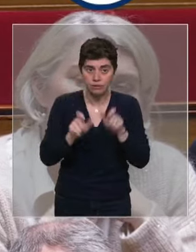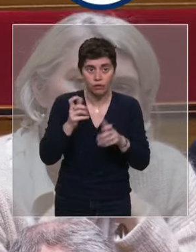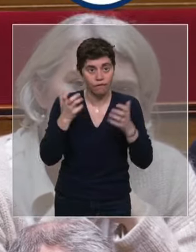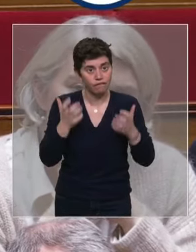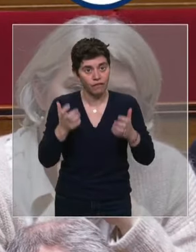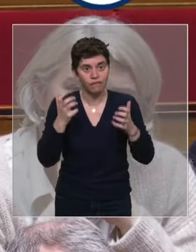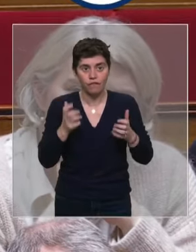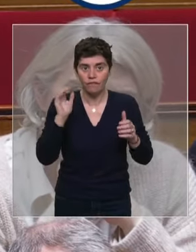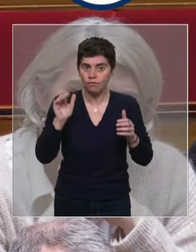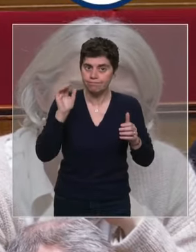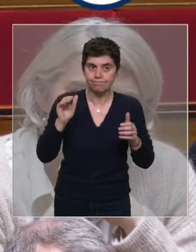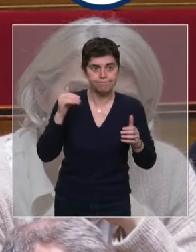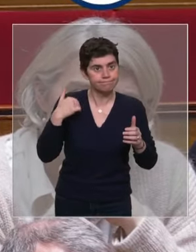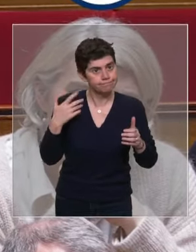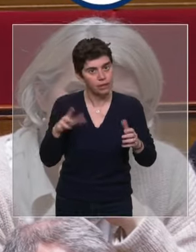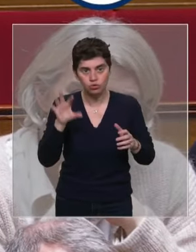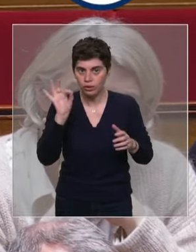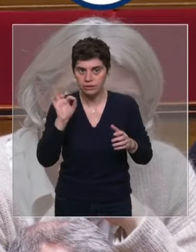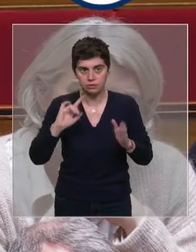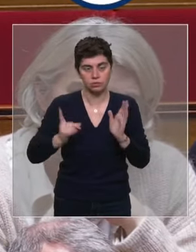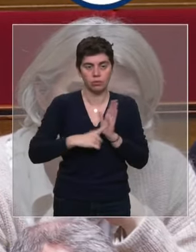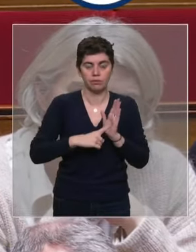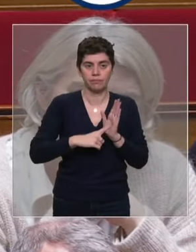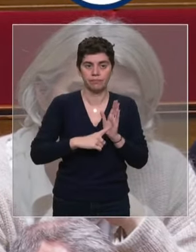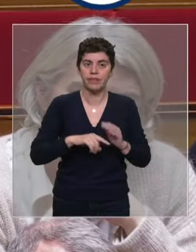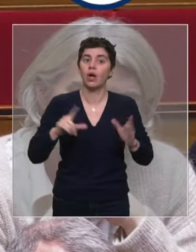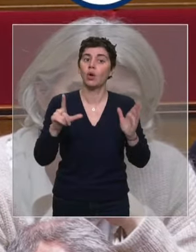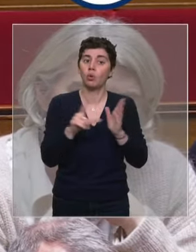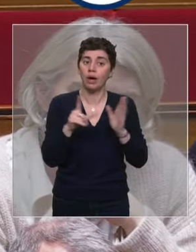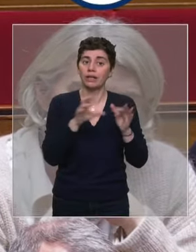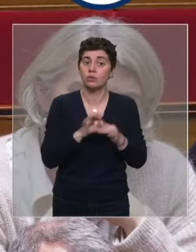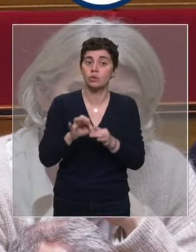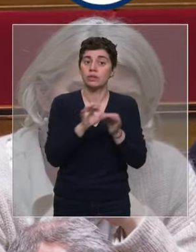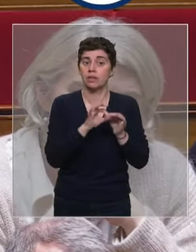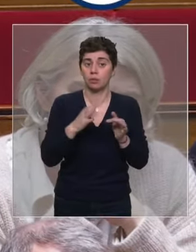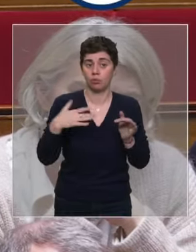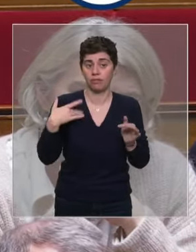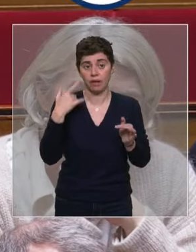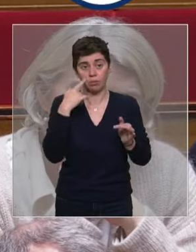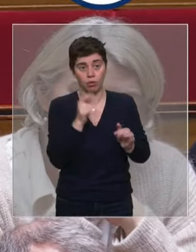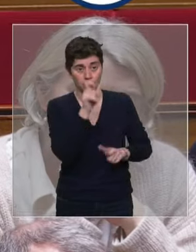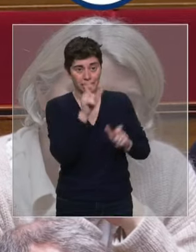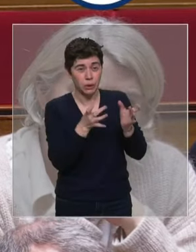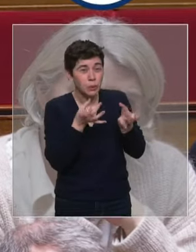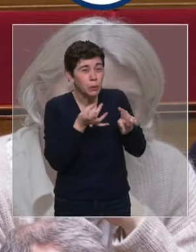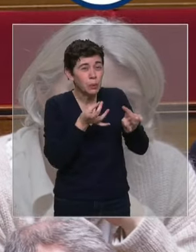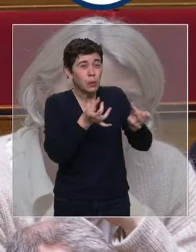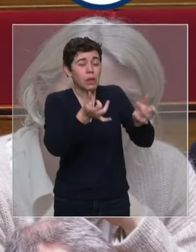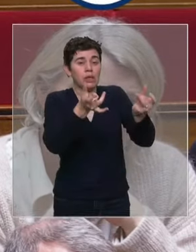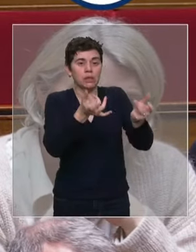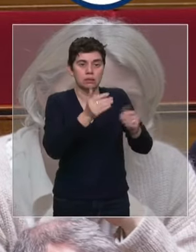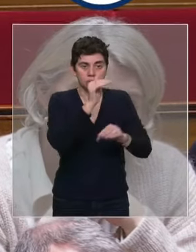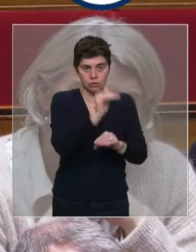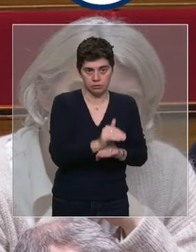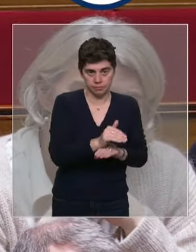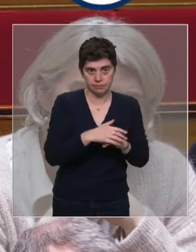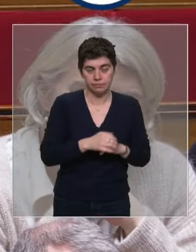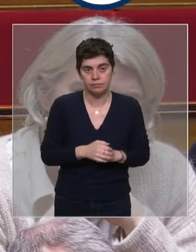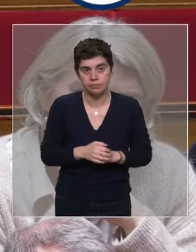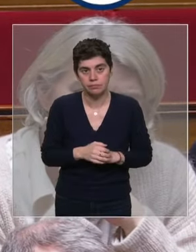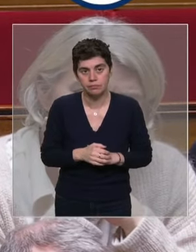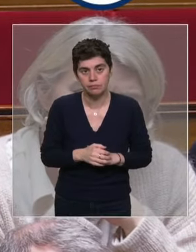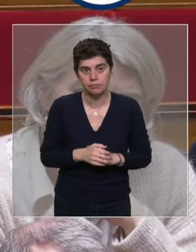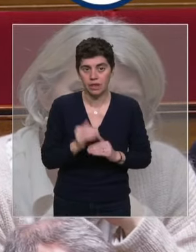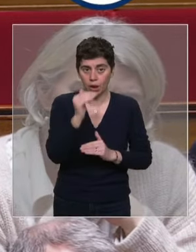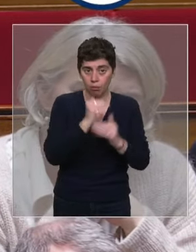choisir et également une loi de solidarité pour protéger les plus vulnérables. Le plan décennal